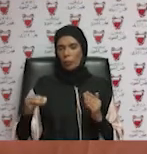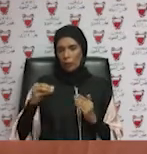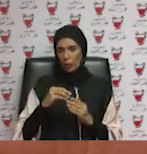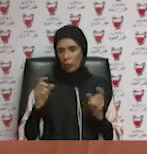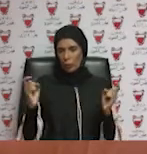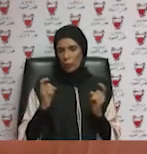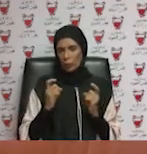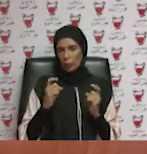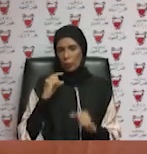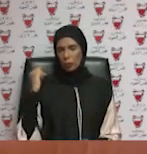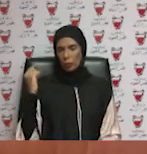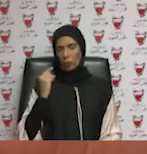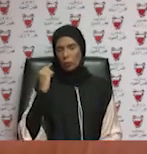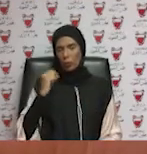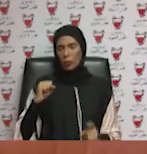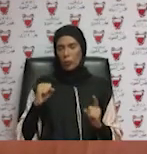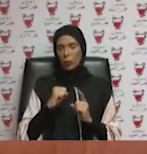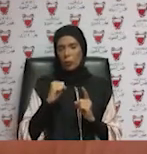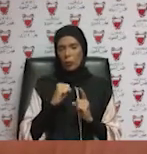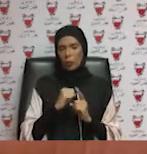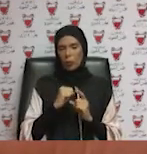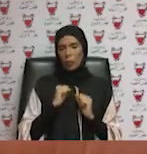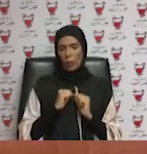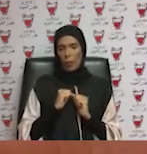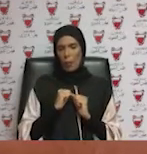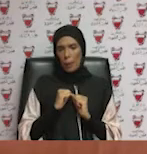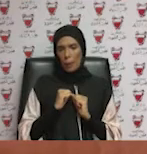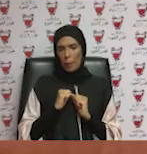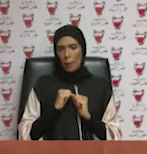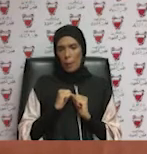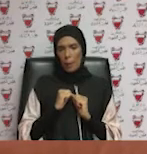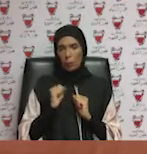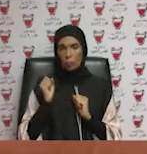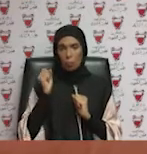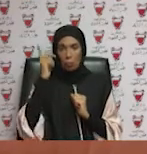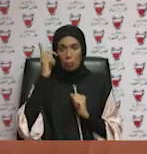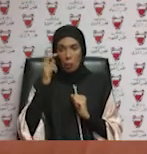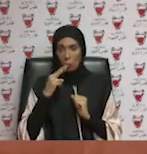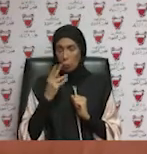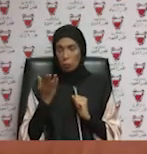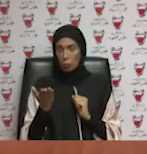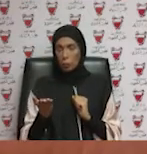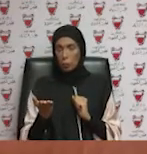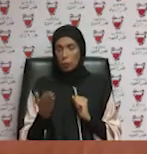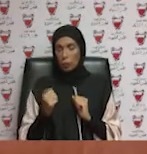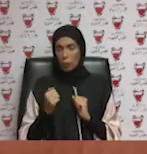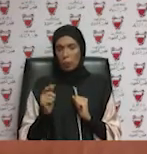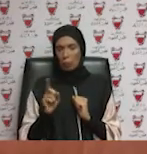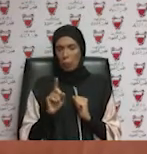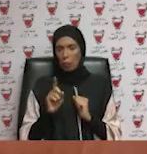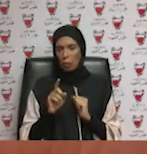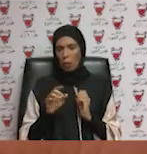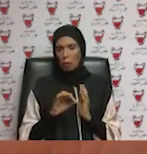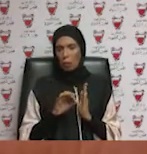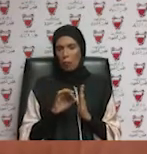التنافسية الدولية. هذه التخصصات الدقيقة سوف تستغربون عندما أقول لكم لا تشمل فقط